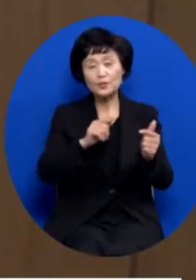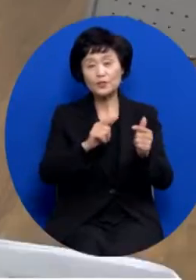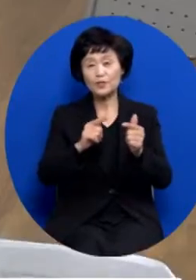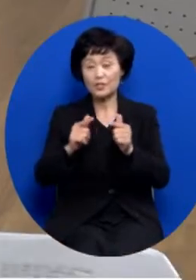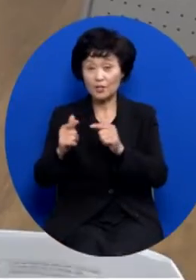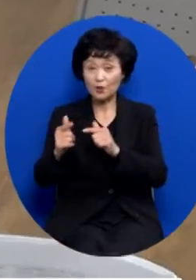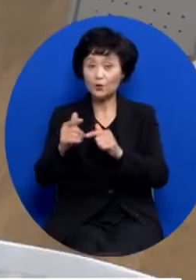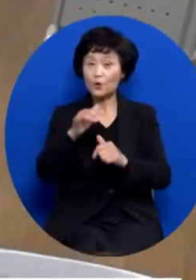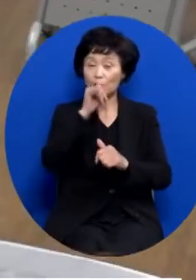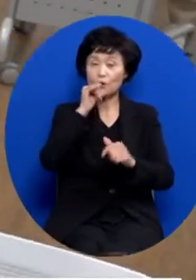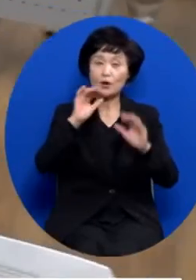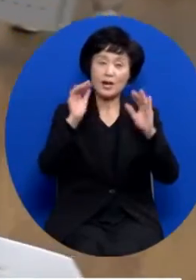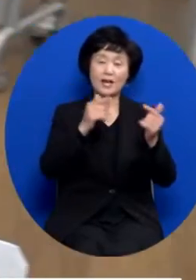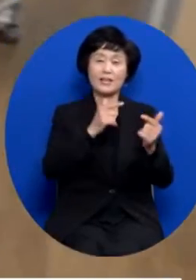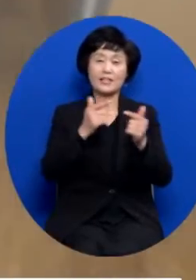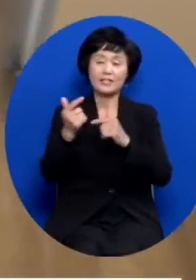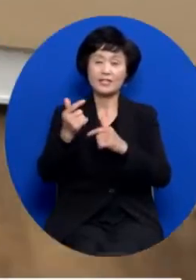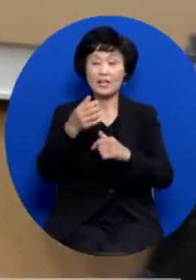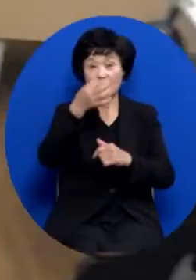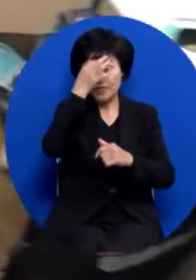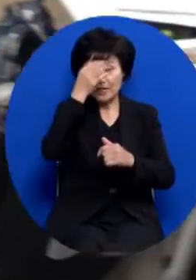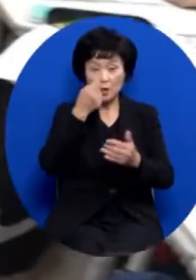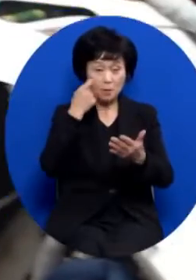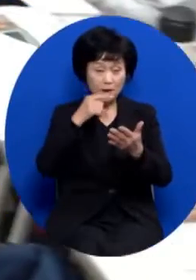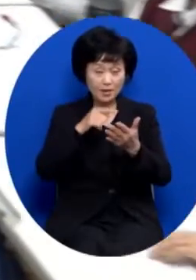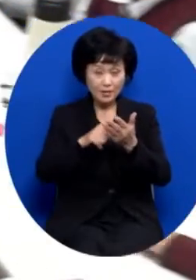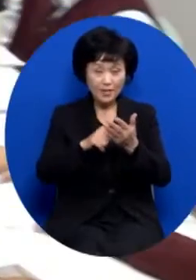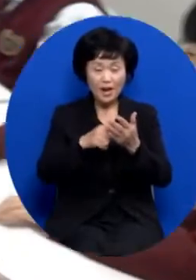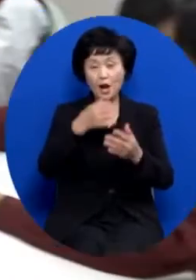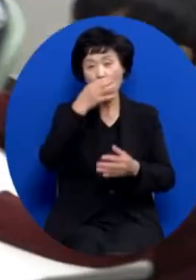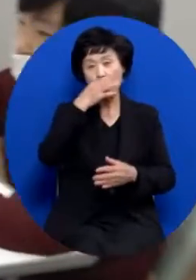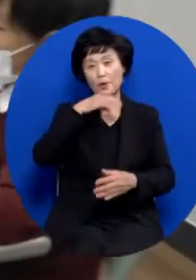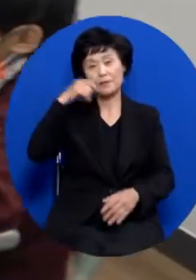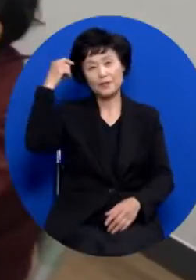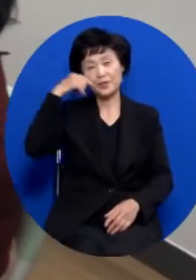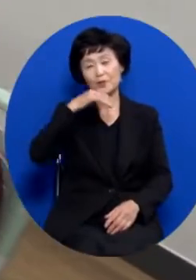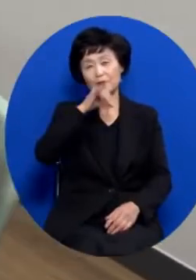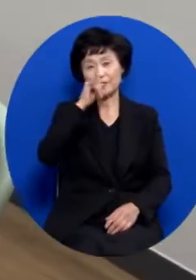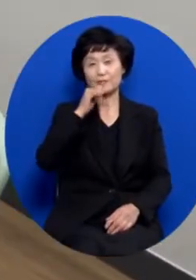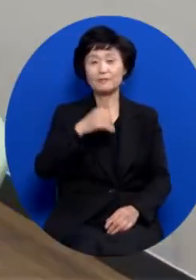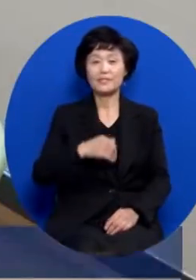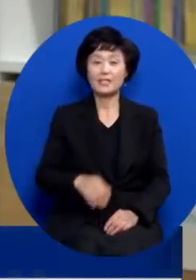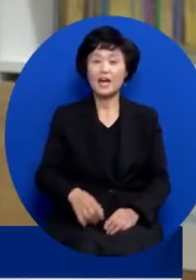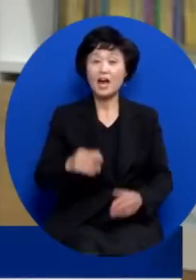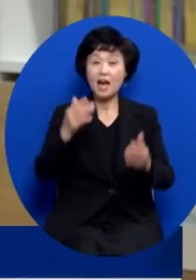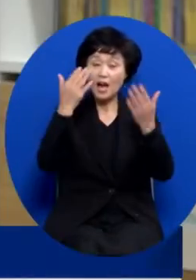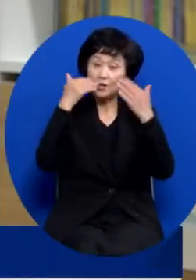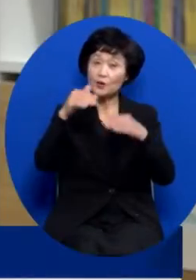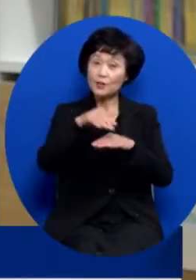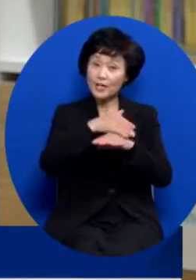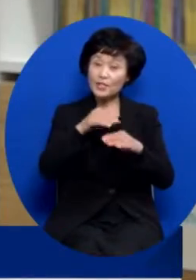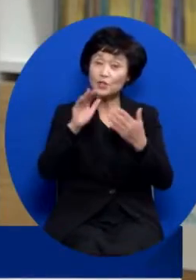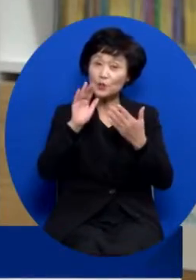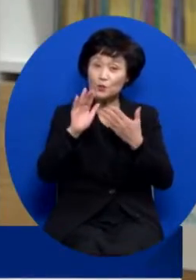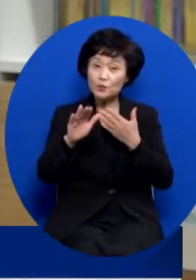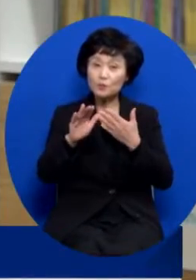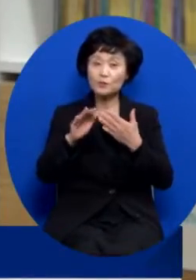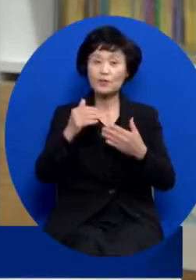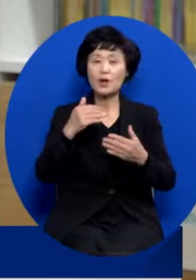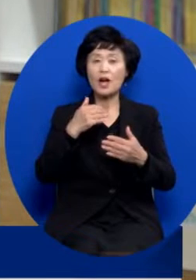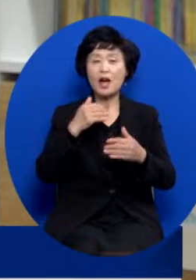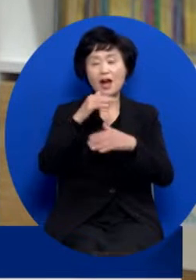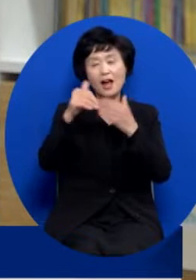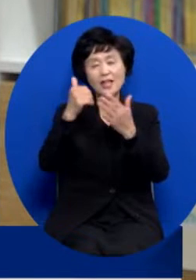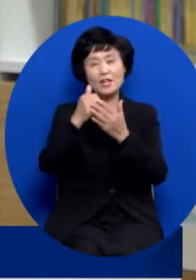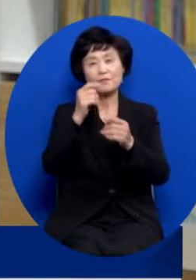활동 속에서 아이들은 재능을 발견하고 보람을 느낍니다. 베리타스를 다니고 나서 하나님과 좀 더 친밀해지는